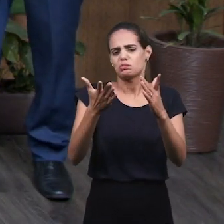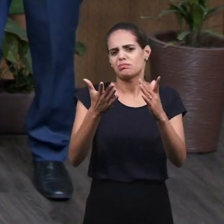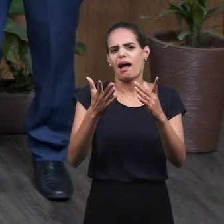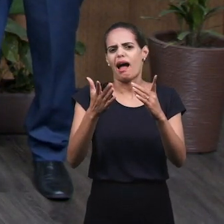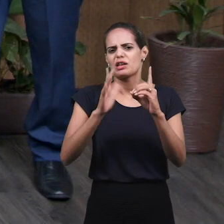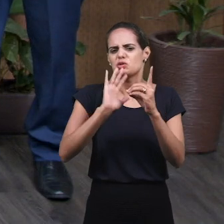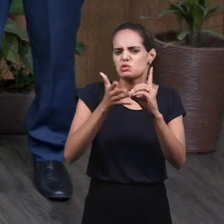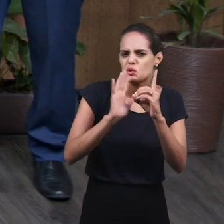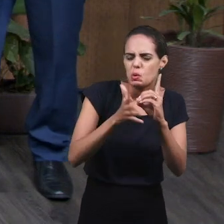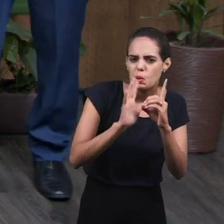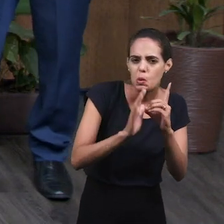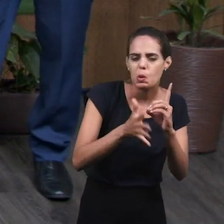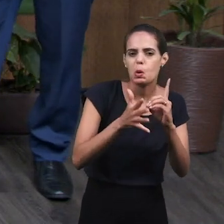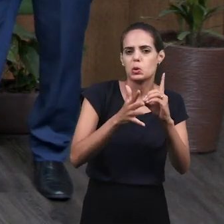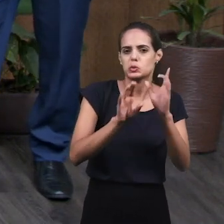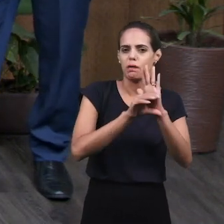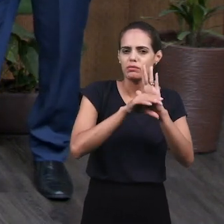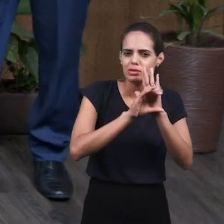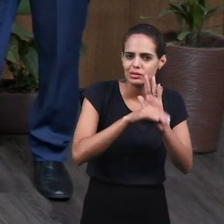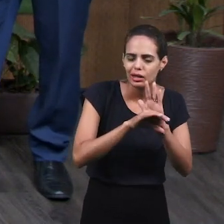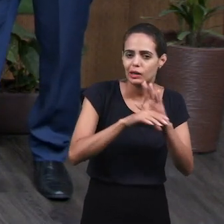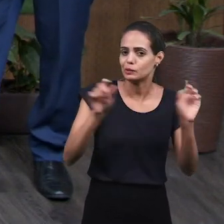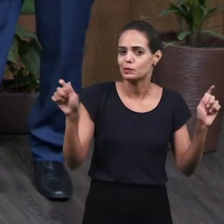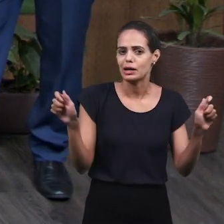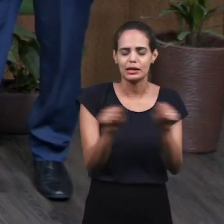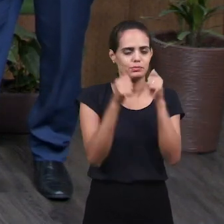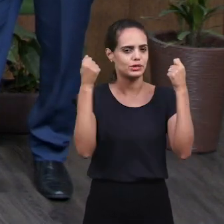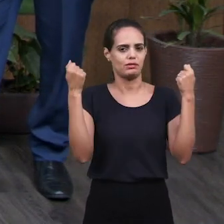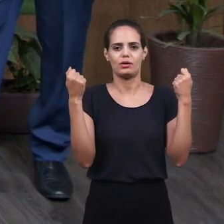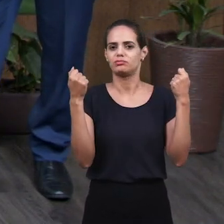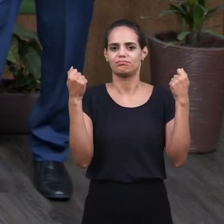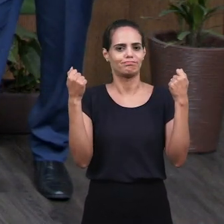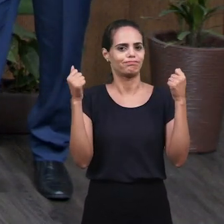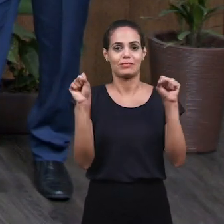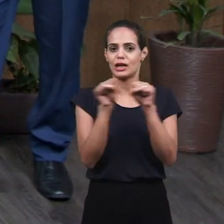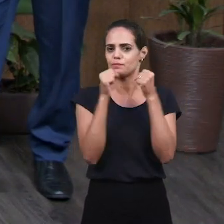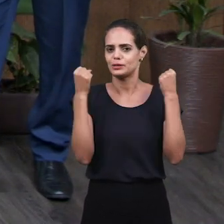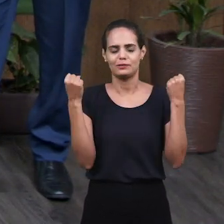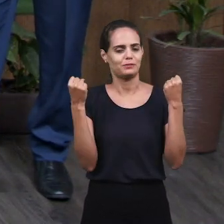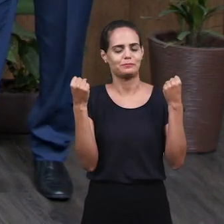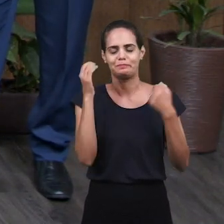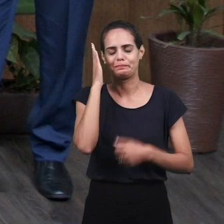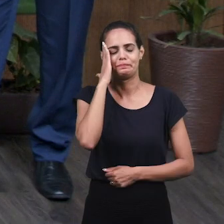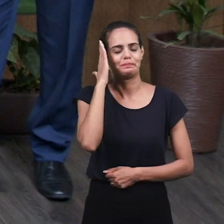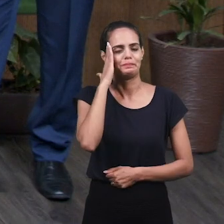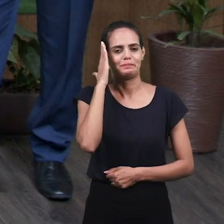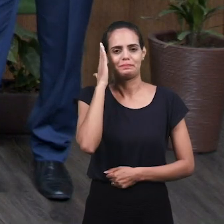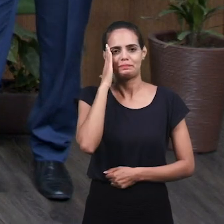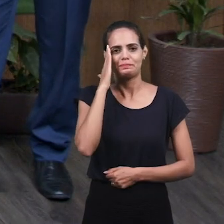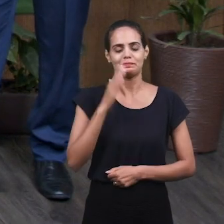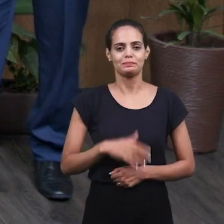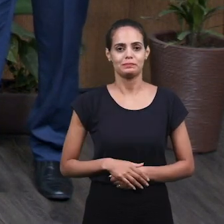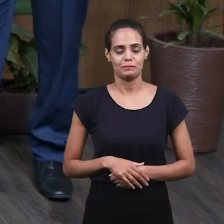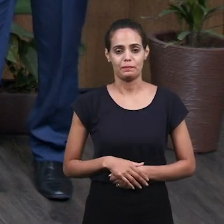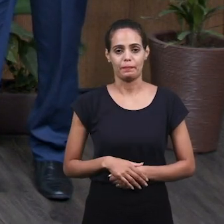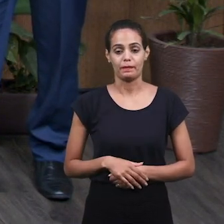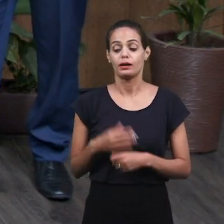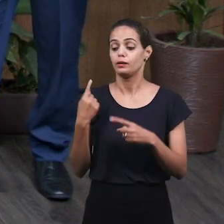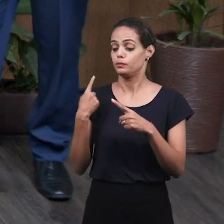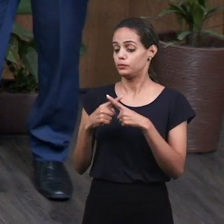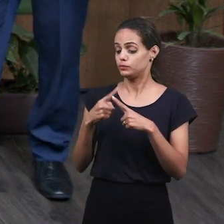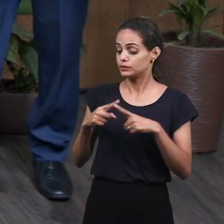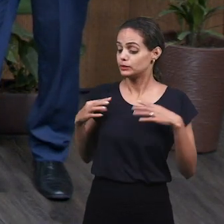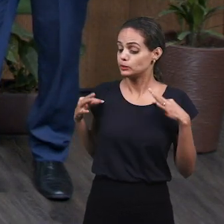des concepts? Même pourquoi, Sergio? Toutes les choses qui sont liées à